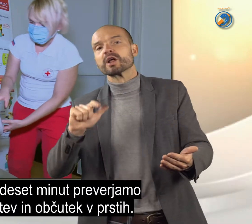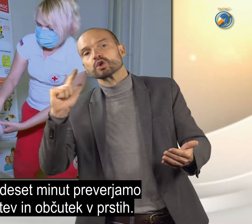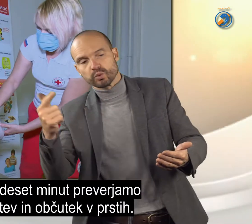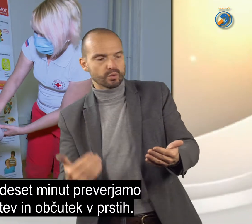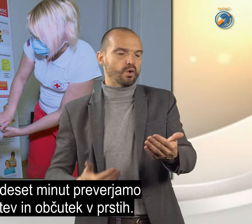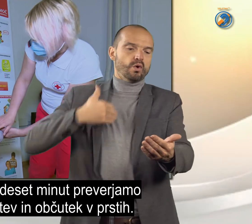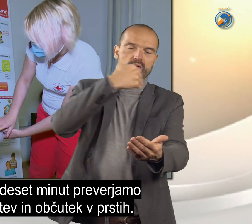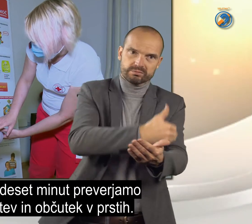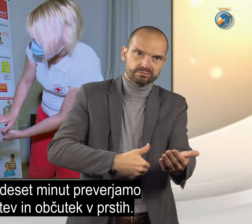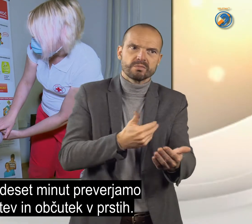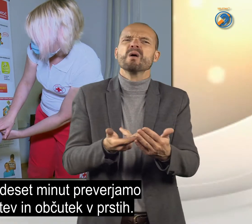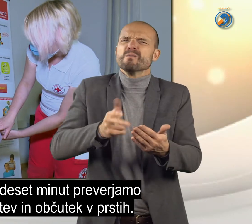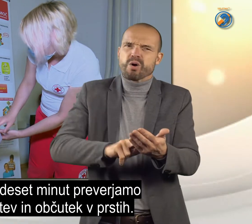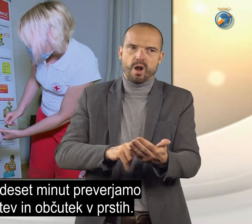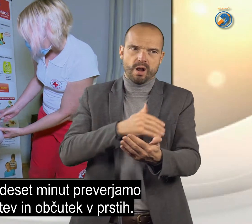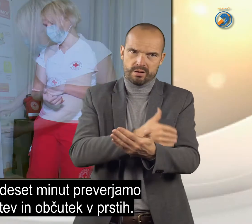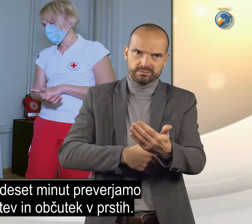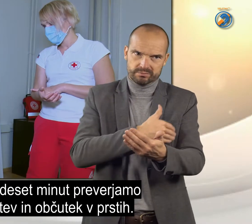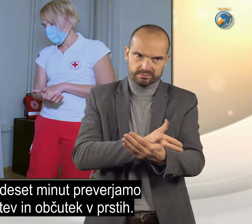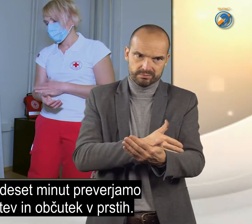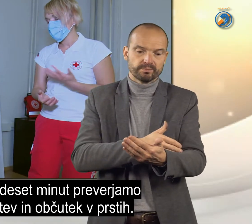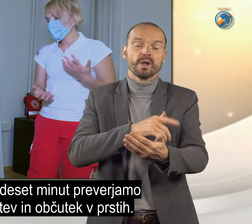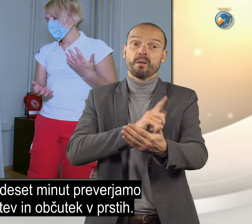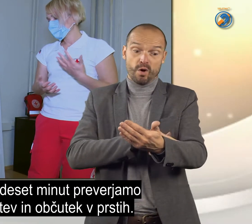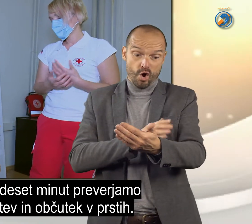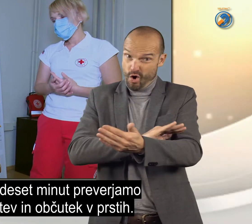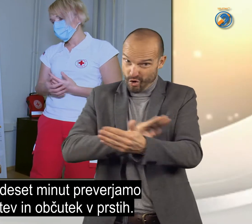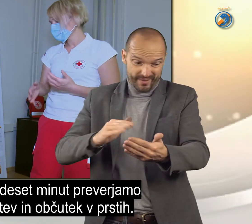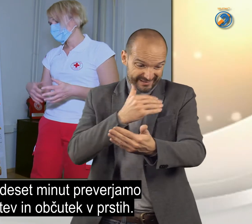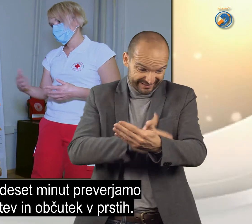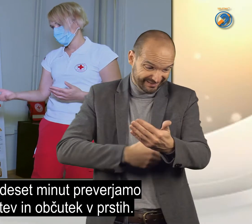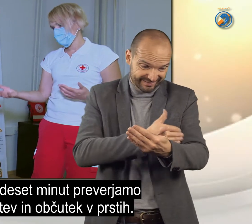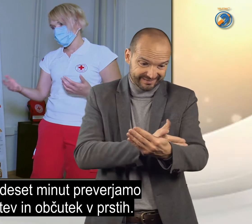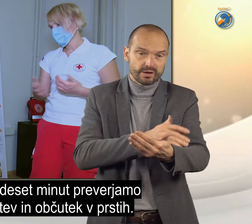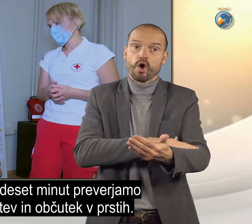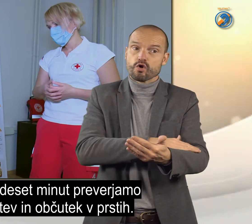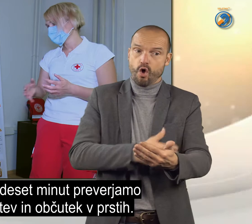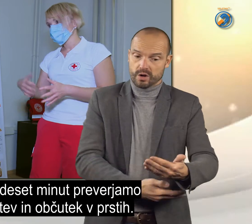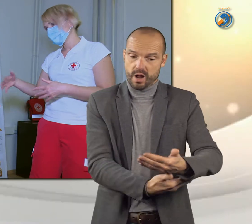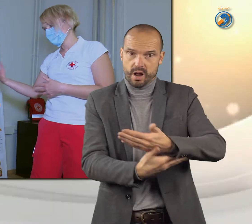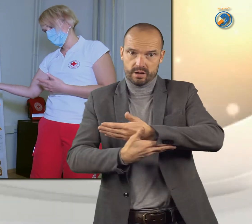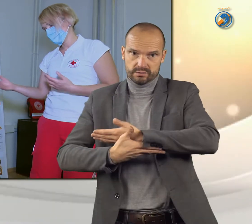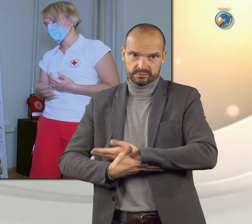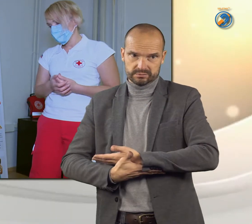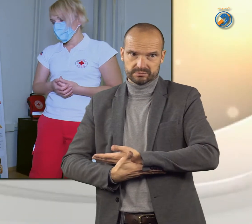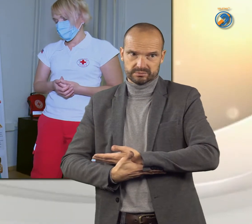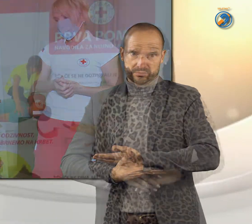potem, se pravi, kompresijsko obvezo preverjamo, če prekrvavi na 5 do 10 minut, potem, ko smo to namestila.